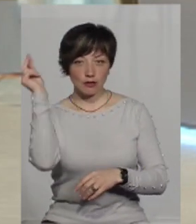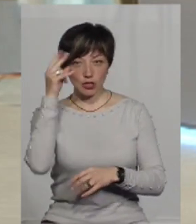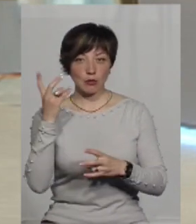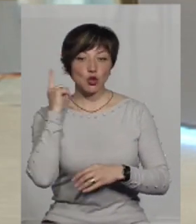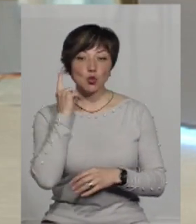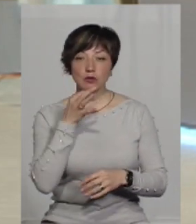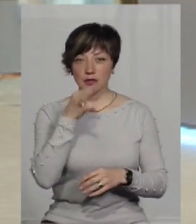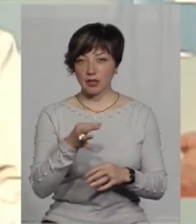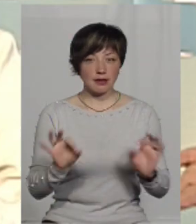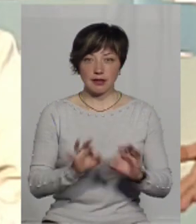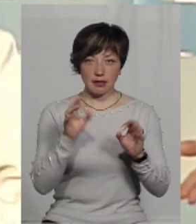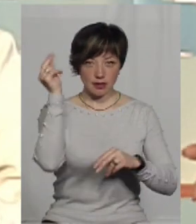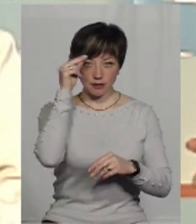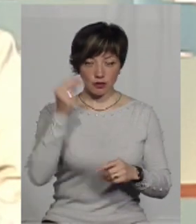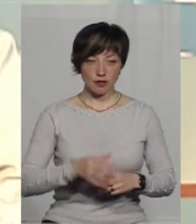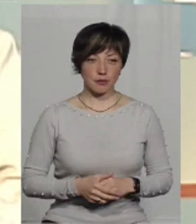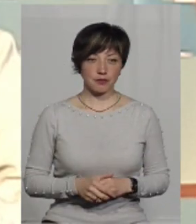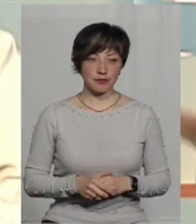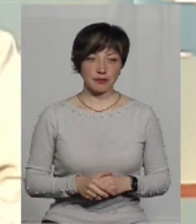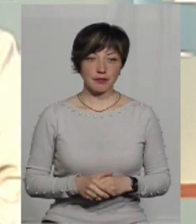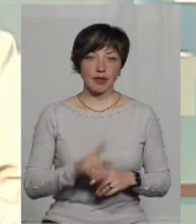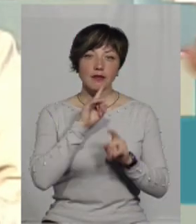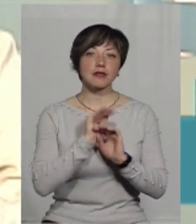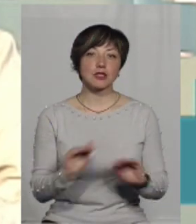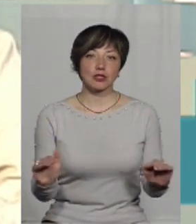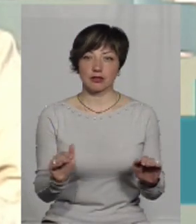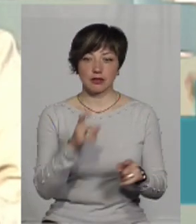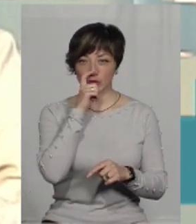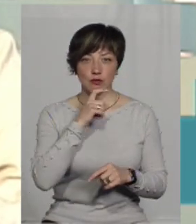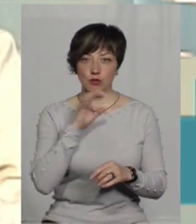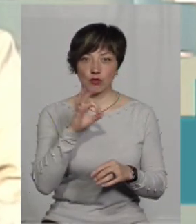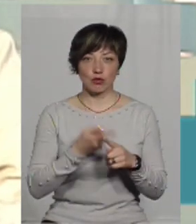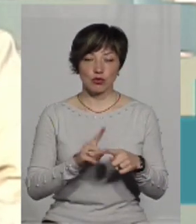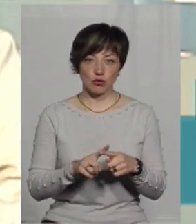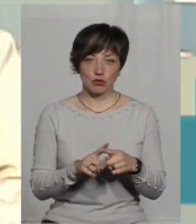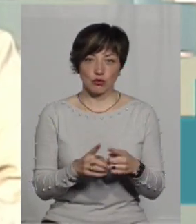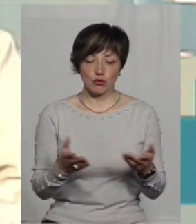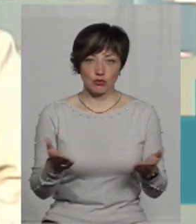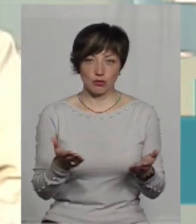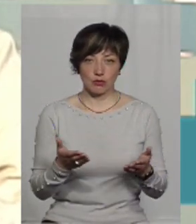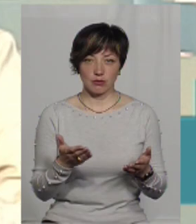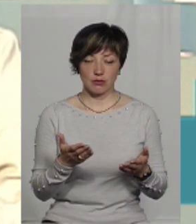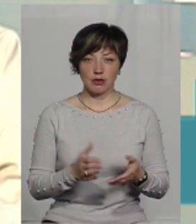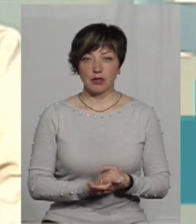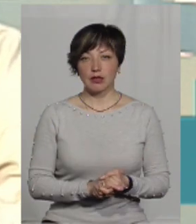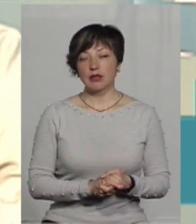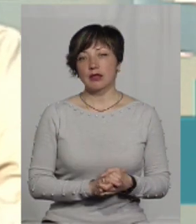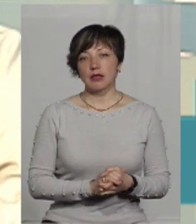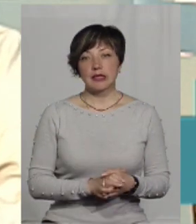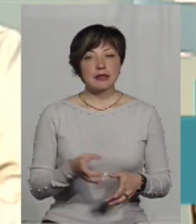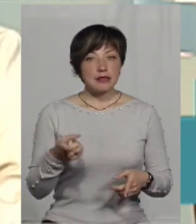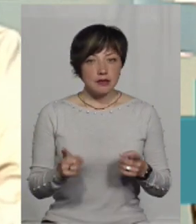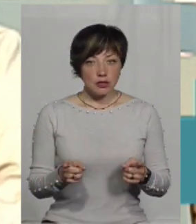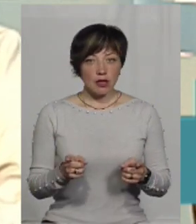маєш сказати. Інакше ти ніяк не навчишся. В тиші ти не розумієш, про що йде мова взагалі. Тому,